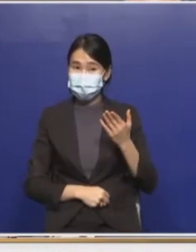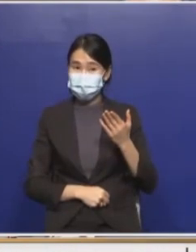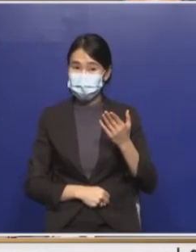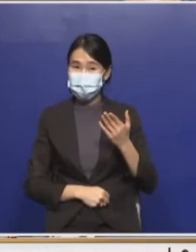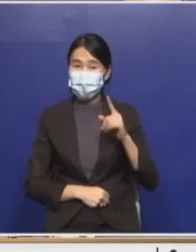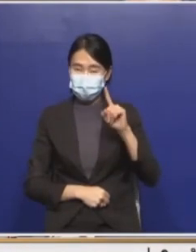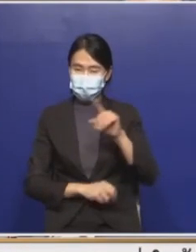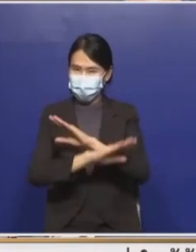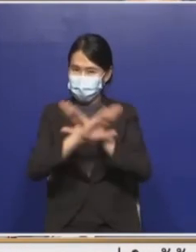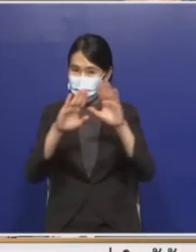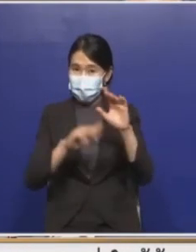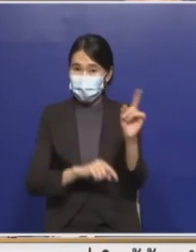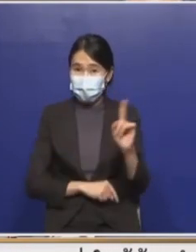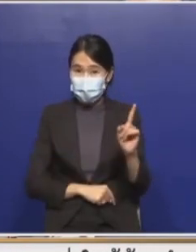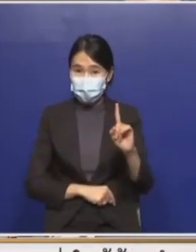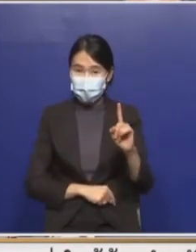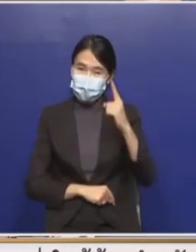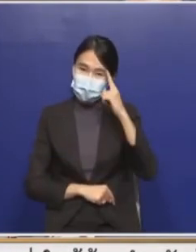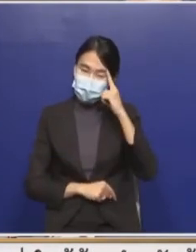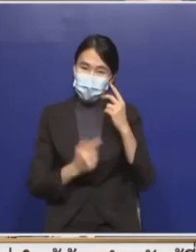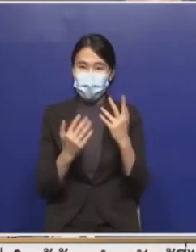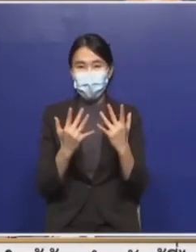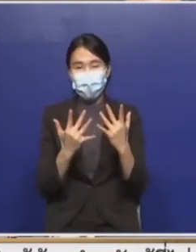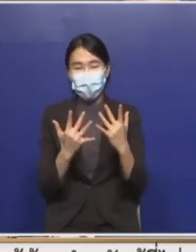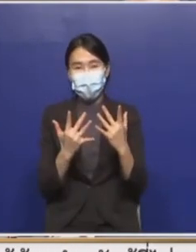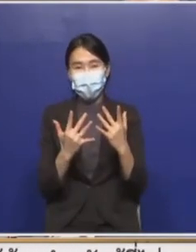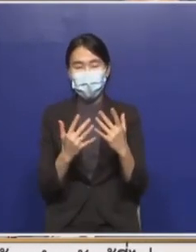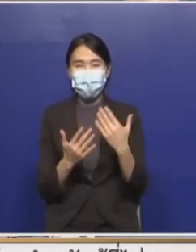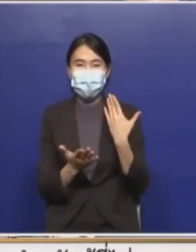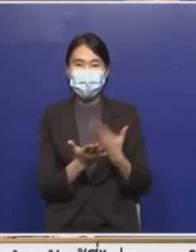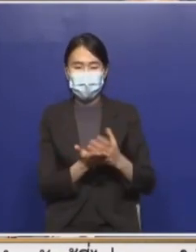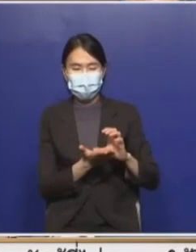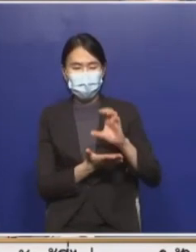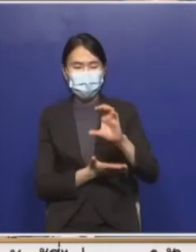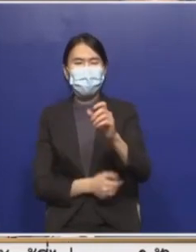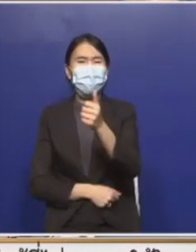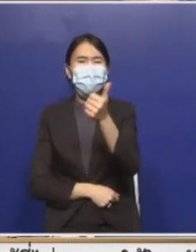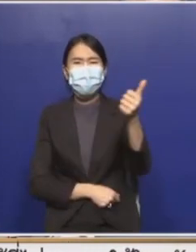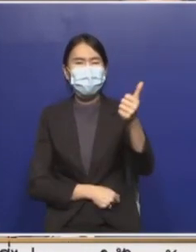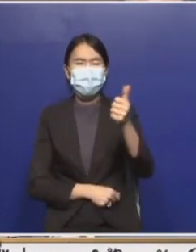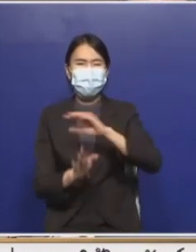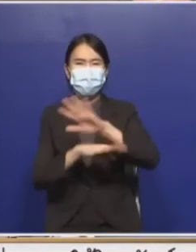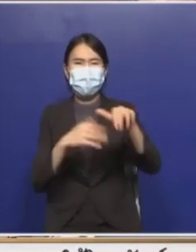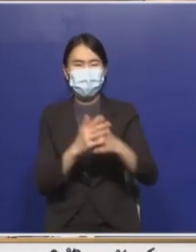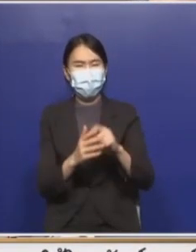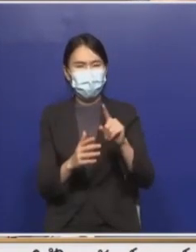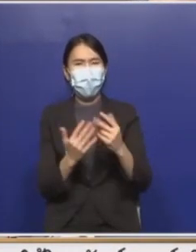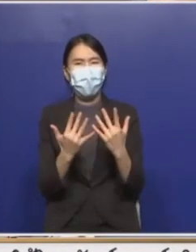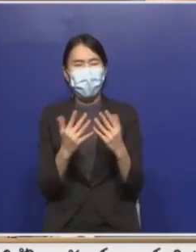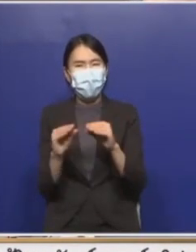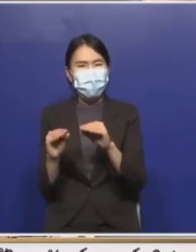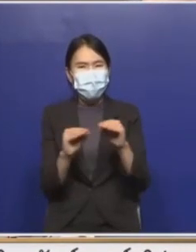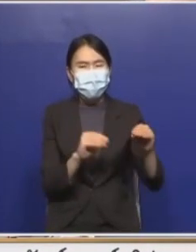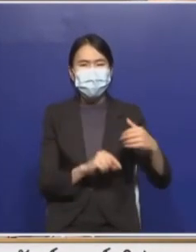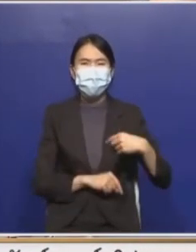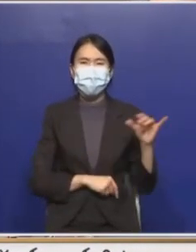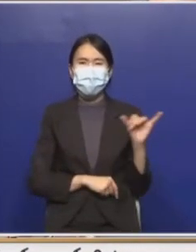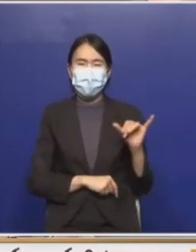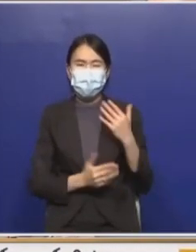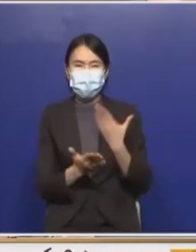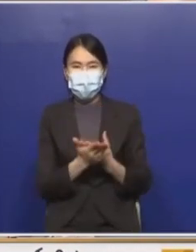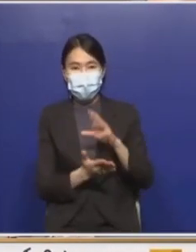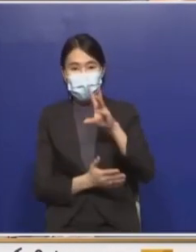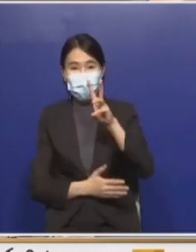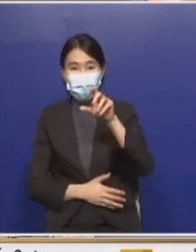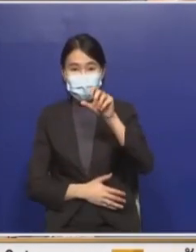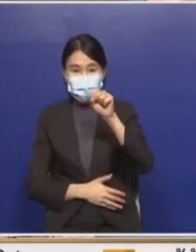ยกเลิกชะลอการลงทุนอื่นๆทั้งหมดเงิน 600,000 ล้านนี้คือเงิน